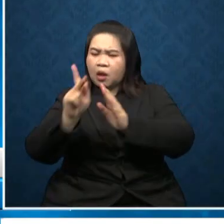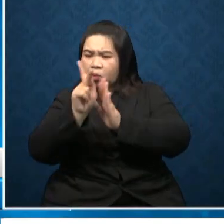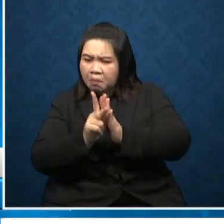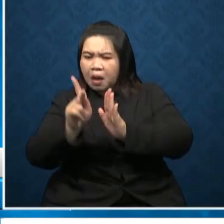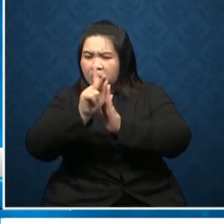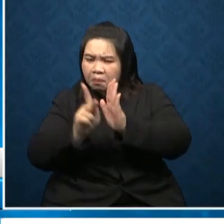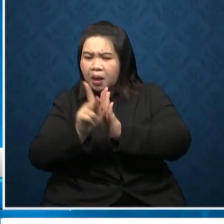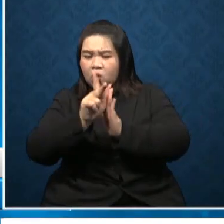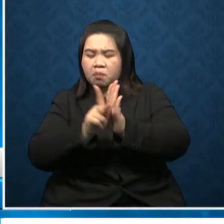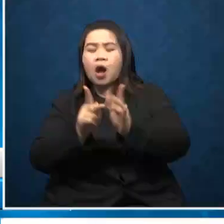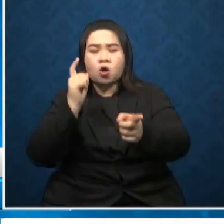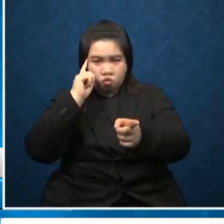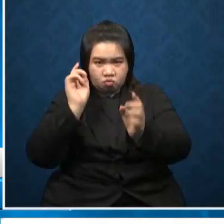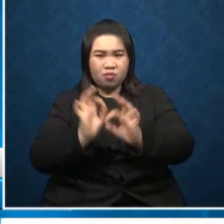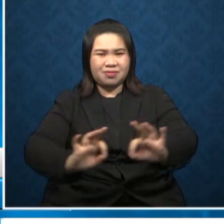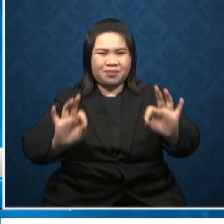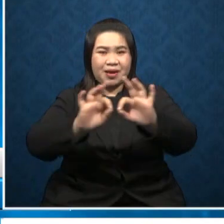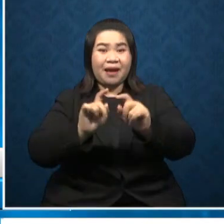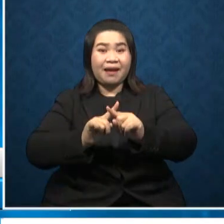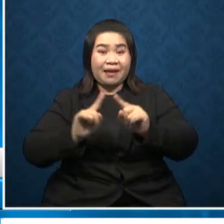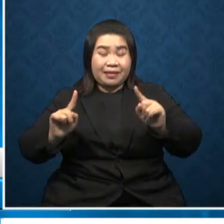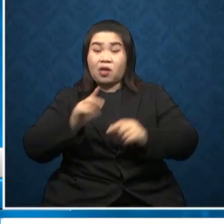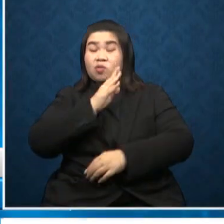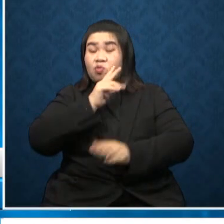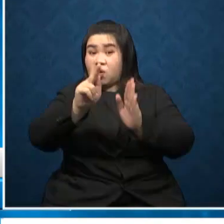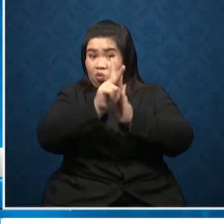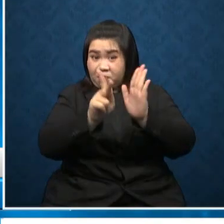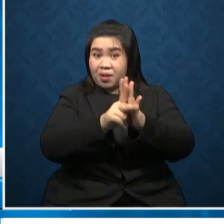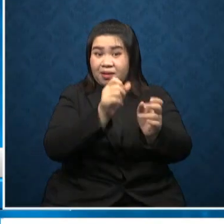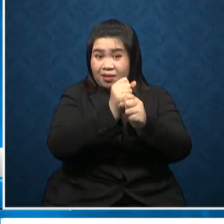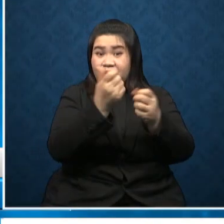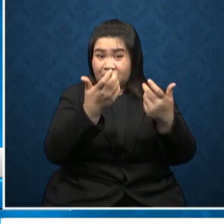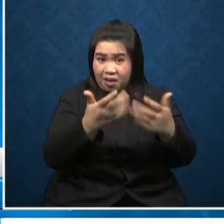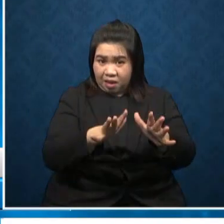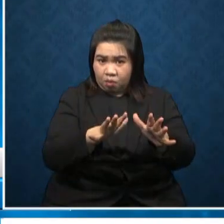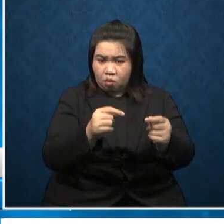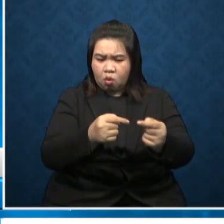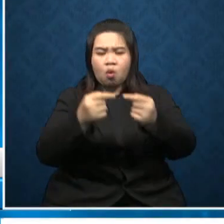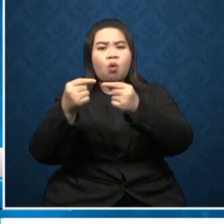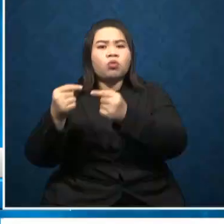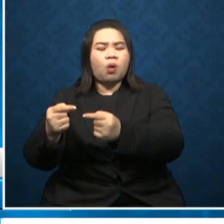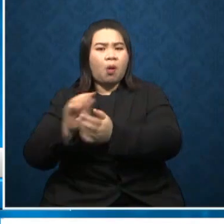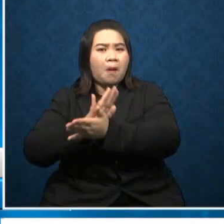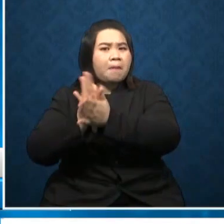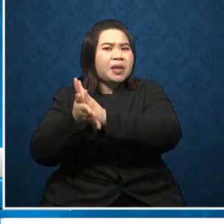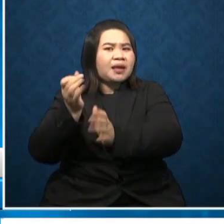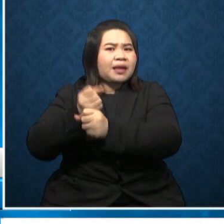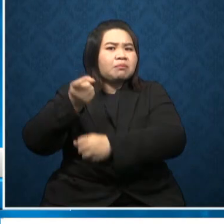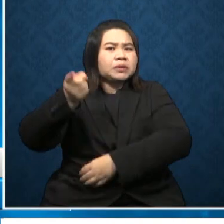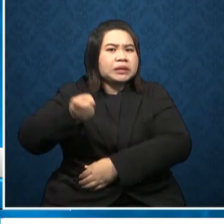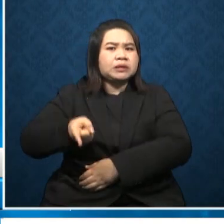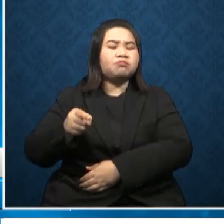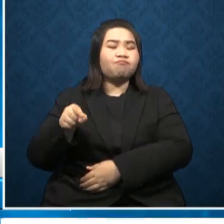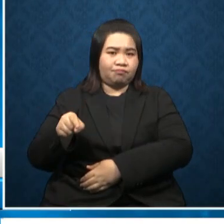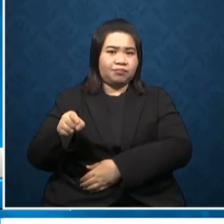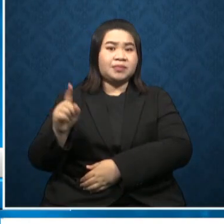แห่งชาติอันนั้นก็สำคัญแต่ว่าเมื่อออกกฎสมัยแล้วนั้นเนี่ยการปฏิรูปจริงมันจะต้องเกิดที่